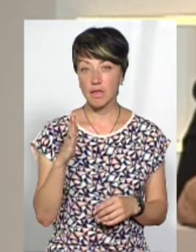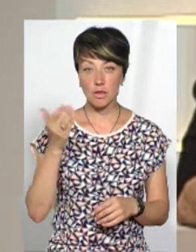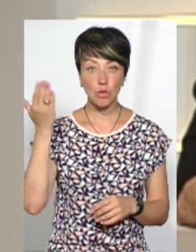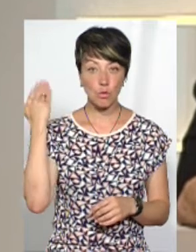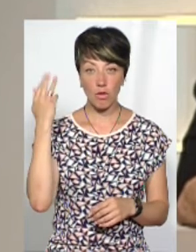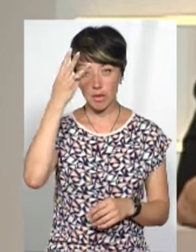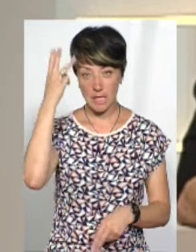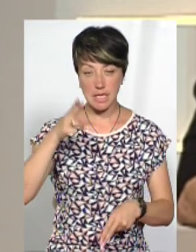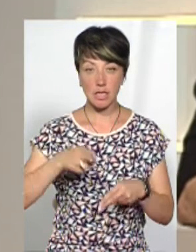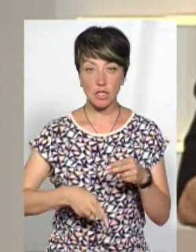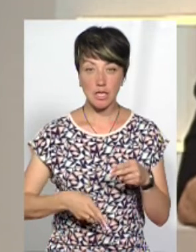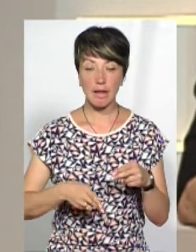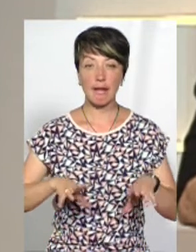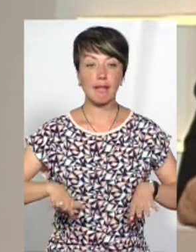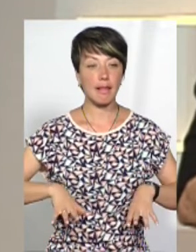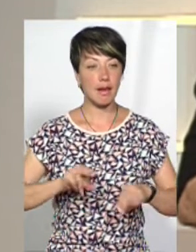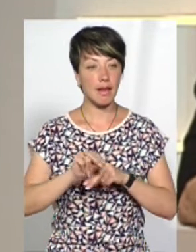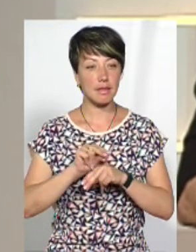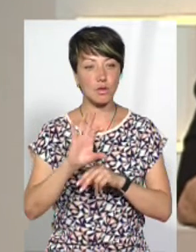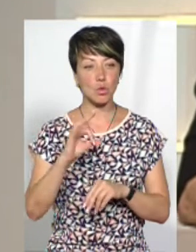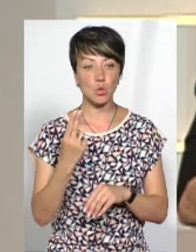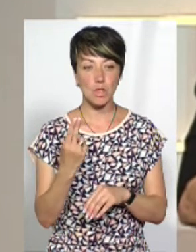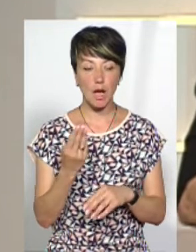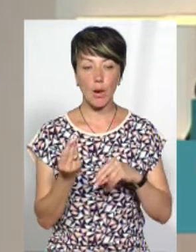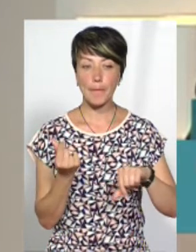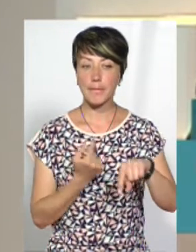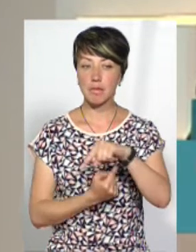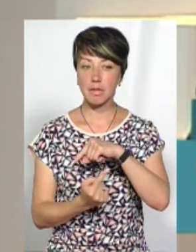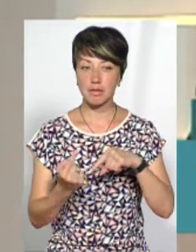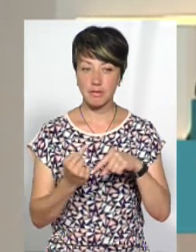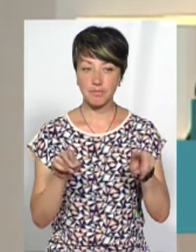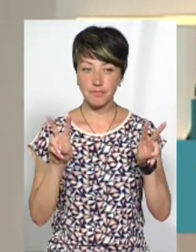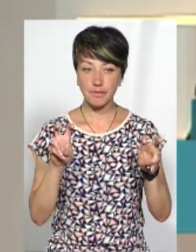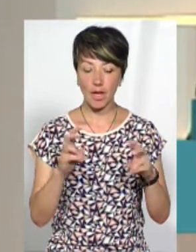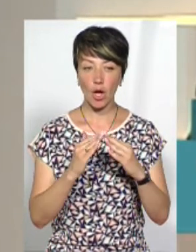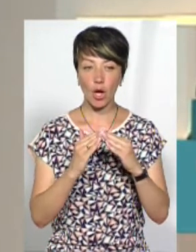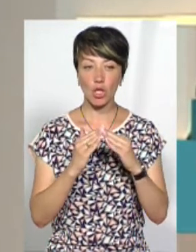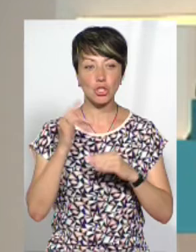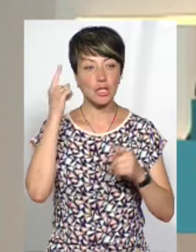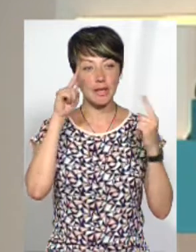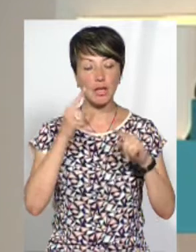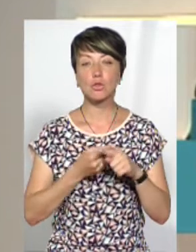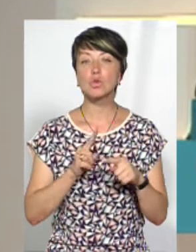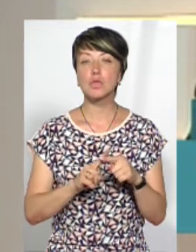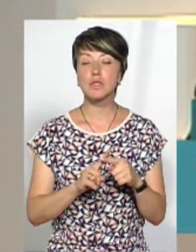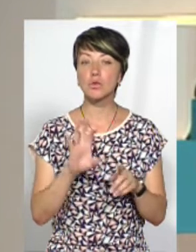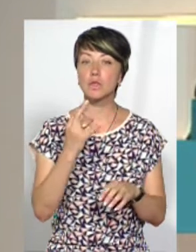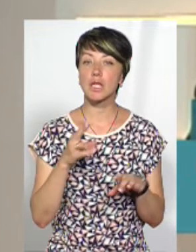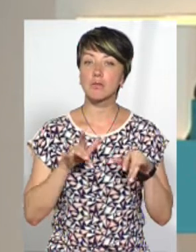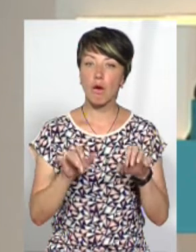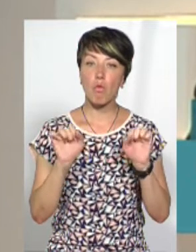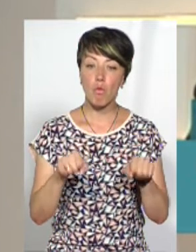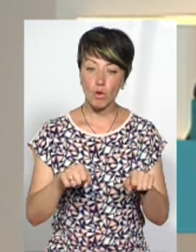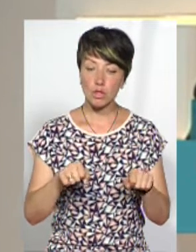Хмельницькому закінчився тренінг із соціального підприємництва «Гараж ідей». Що таке справа, соціальна справа, яка